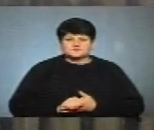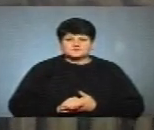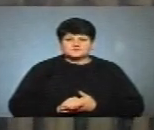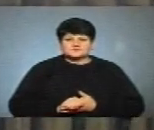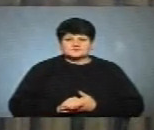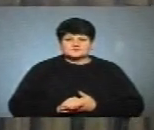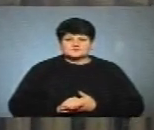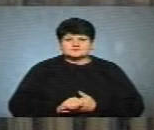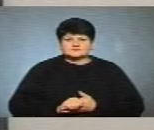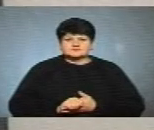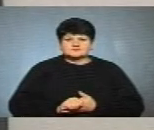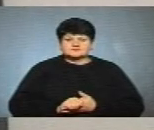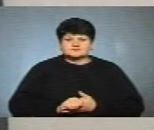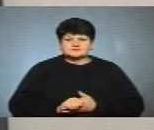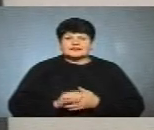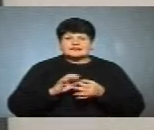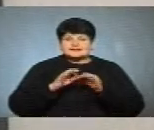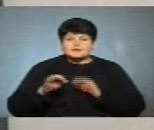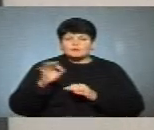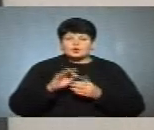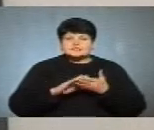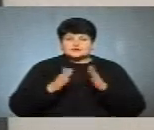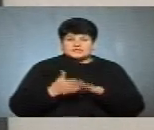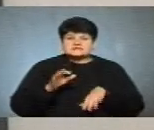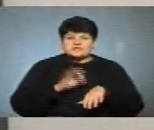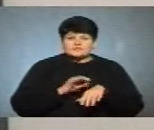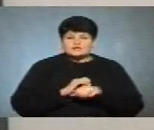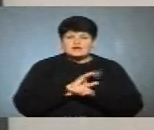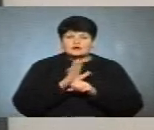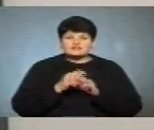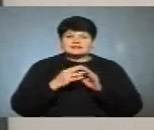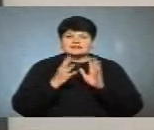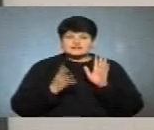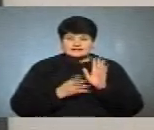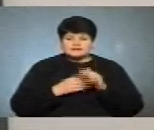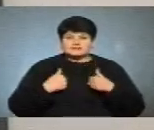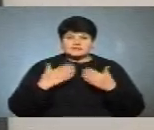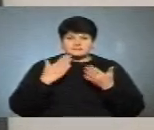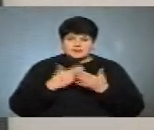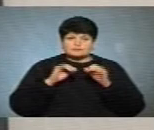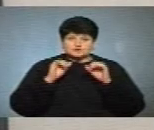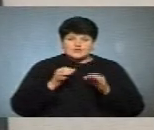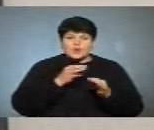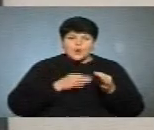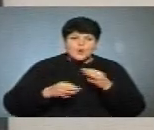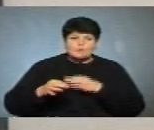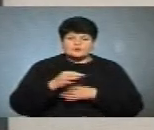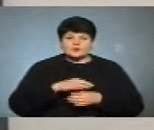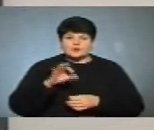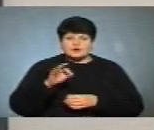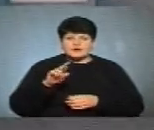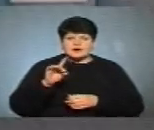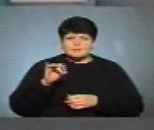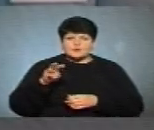Тернопільщина. Детальніше про ситуацію з захворюваністю на COVID-19 ми маємо можливість обговорити з Ольгою